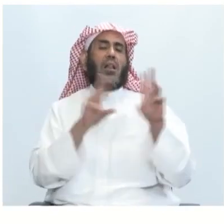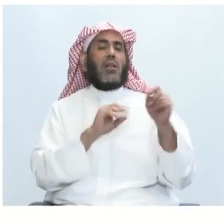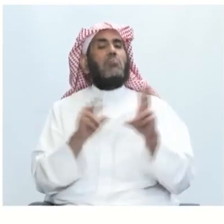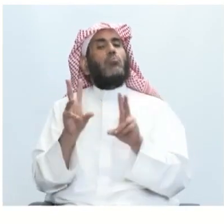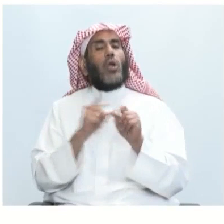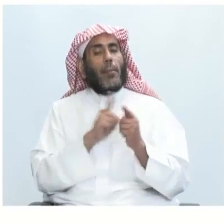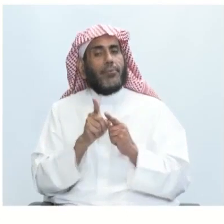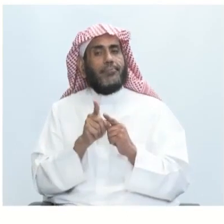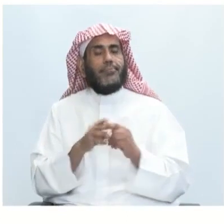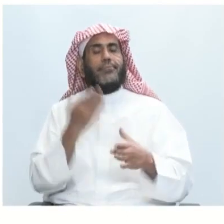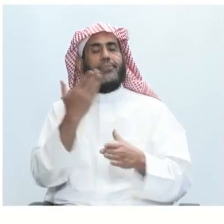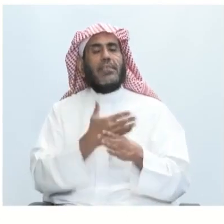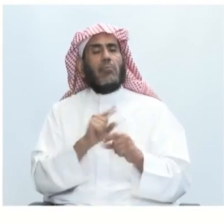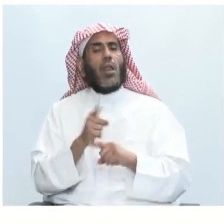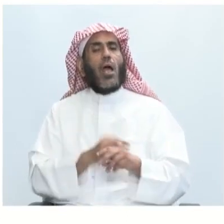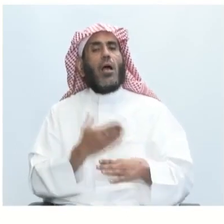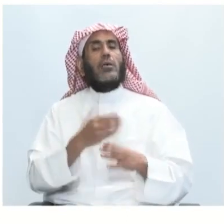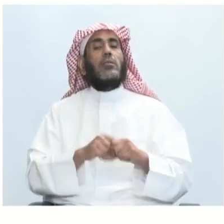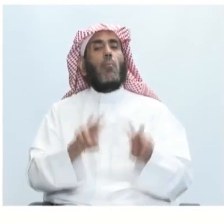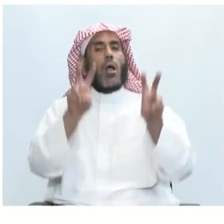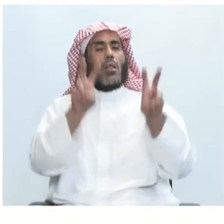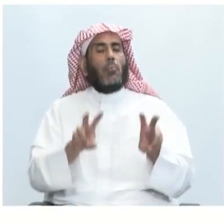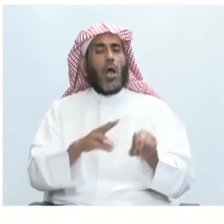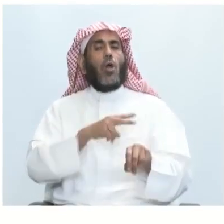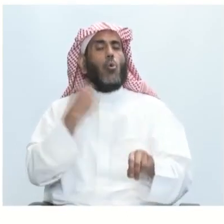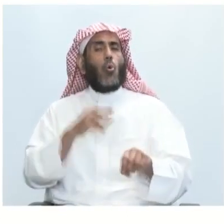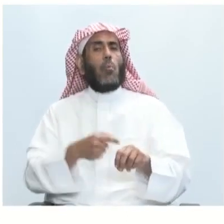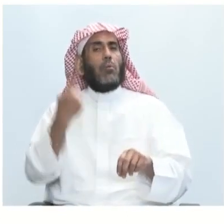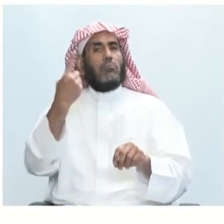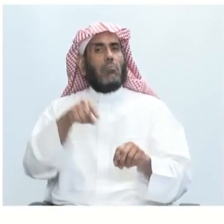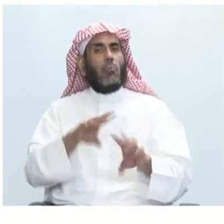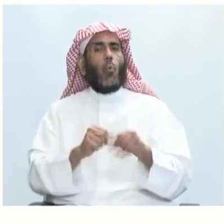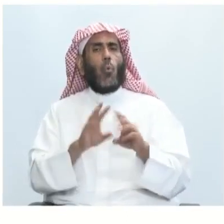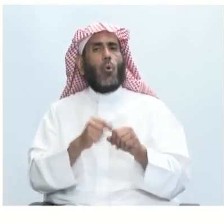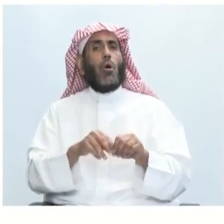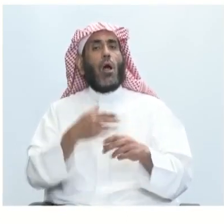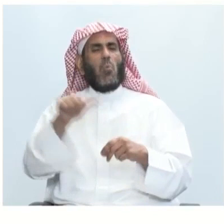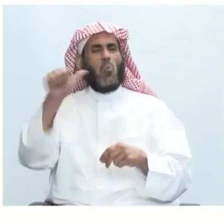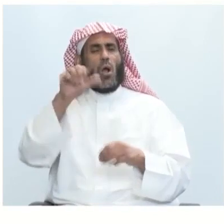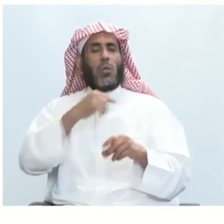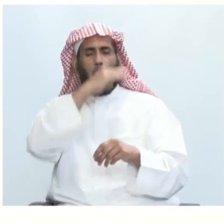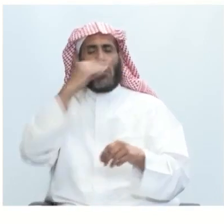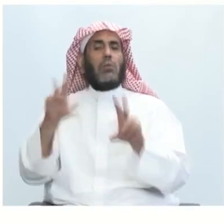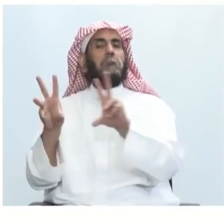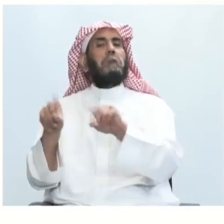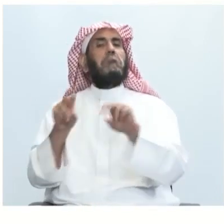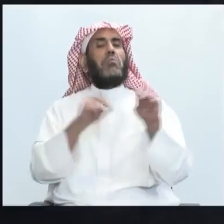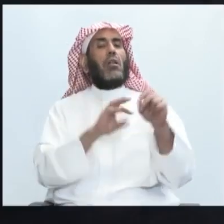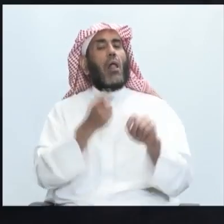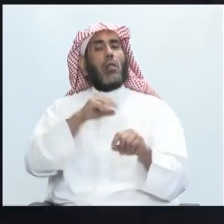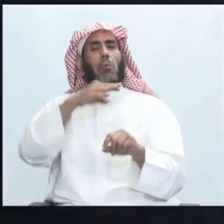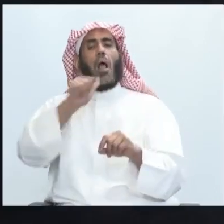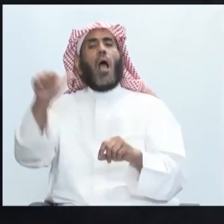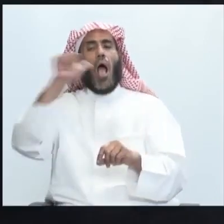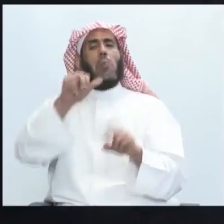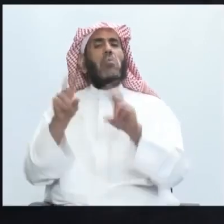مشابه في العله لانها تمنع الحكومه او الدوله تعاطي مسكرات لانها محرمه وكذلك المخدرات لانها محرمه اذا عليها ان تمنع الخمر